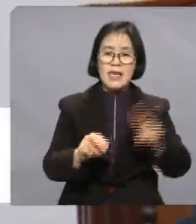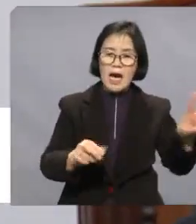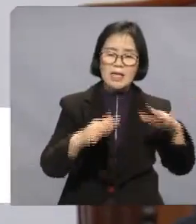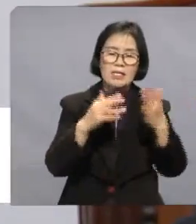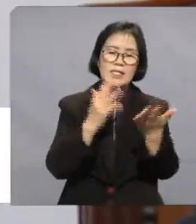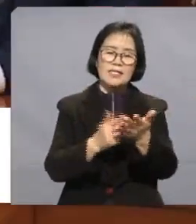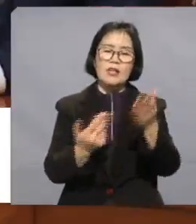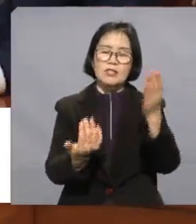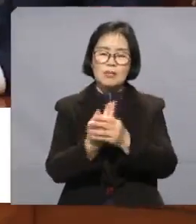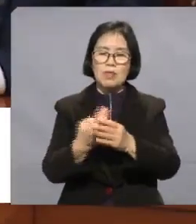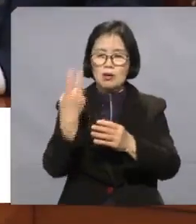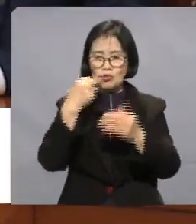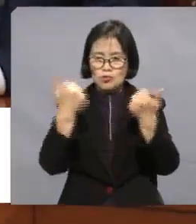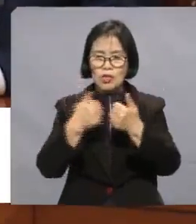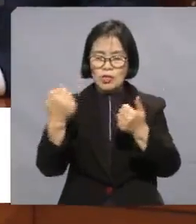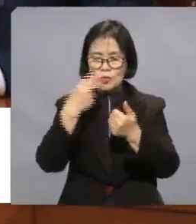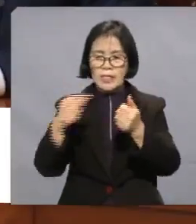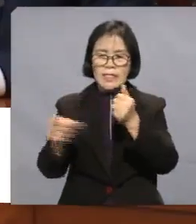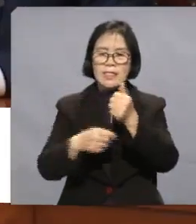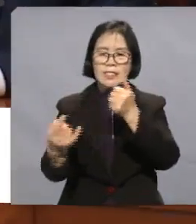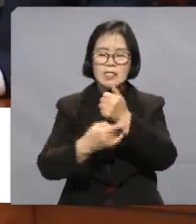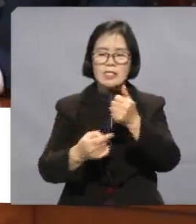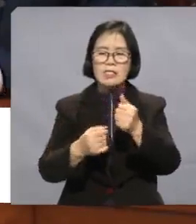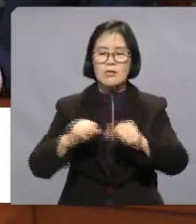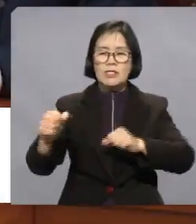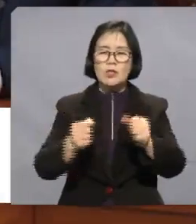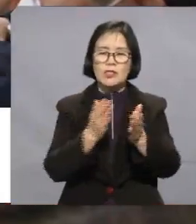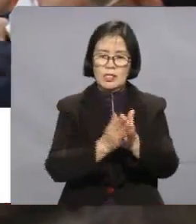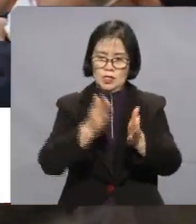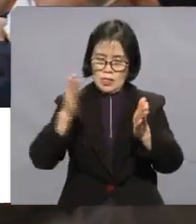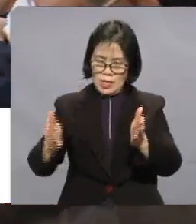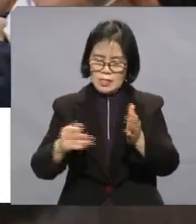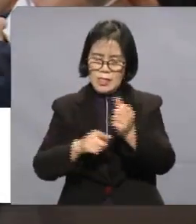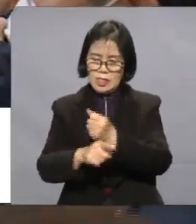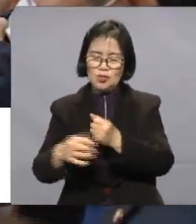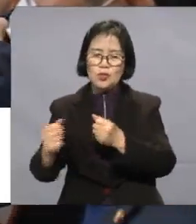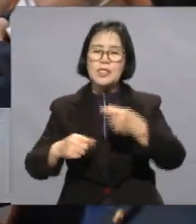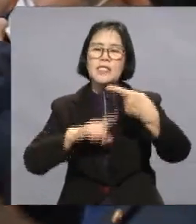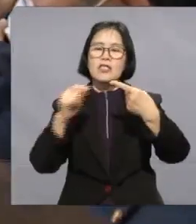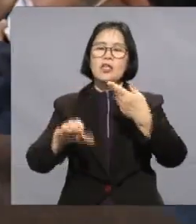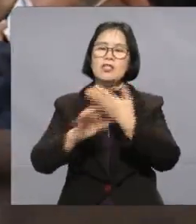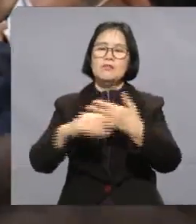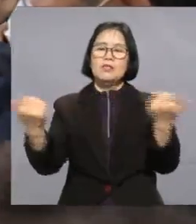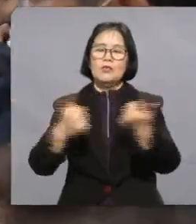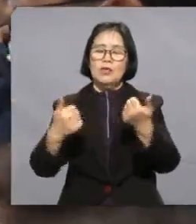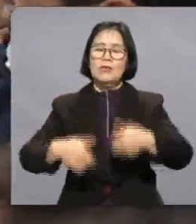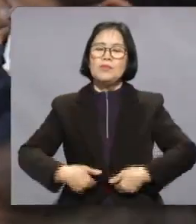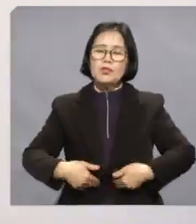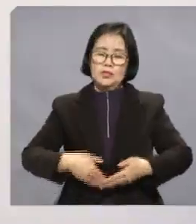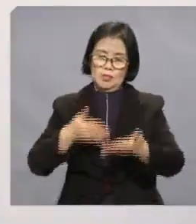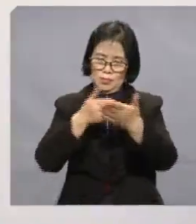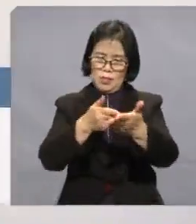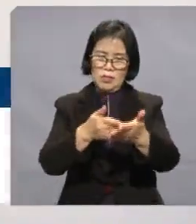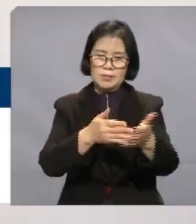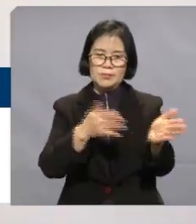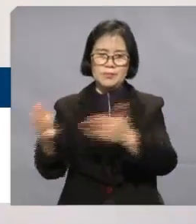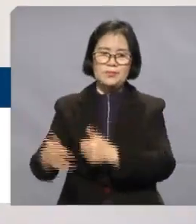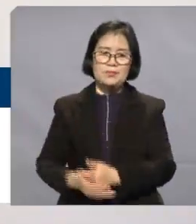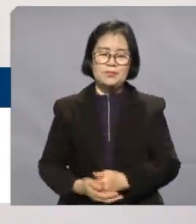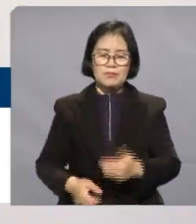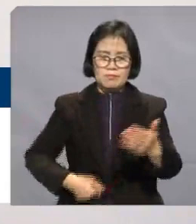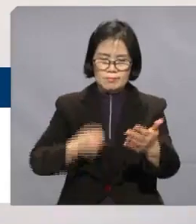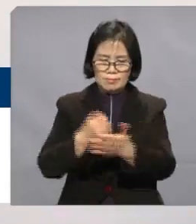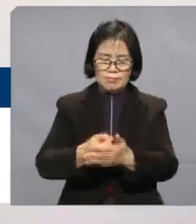이태원 참사 국정조사 특위 활동 기간 연장 등을 이유로 1월 임시회 필요성을 제기. 결의를